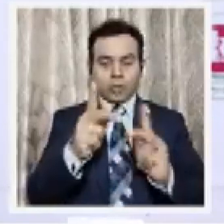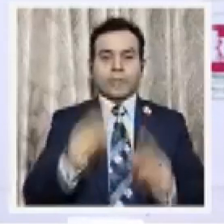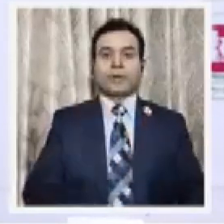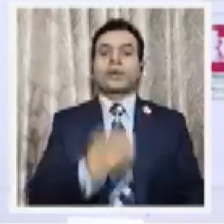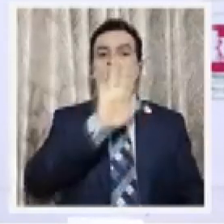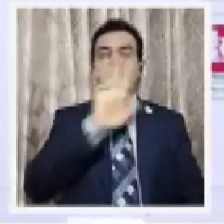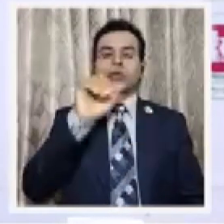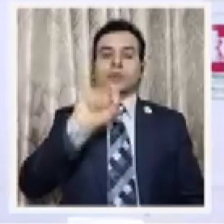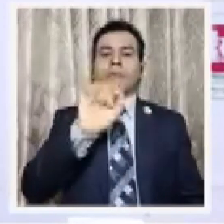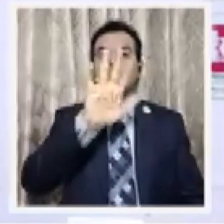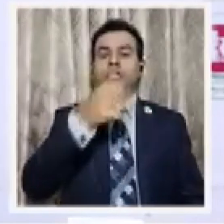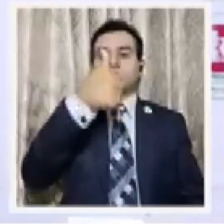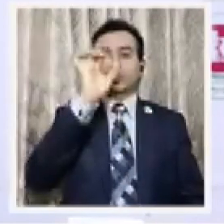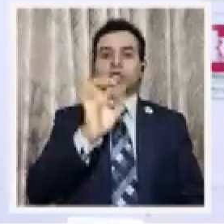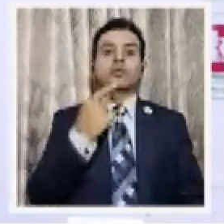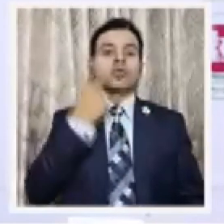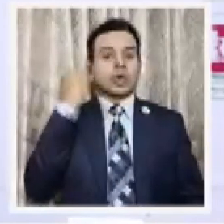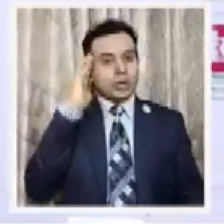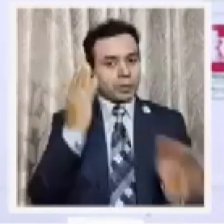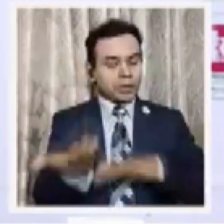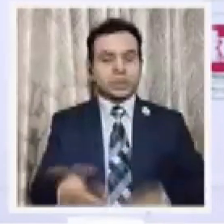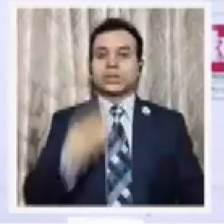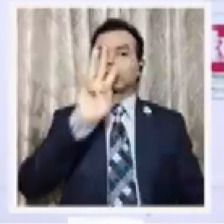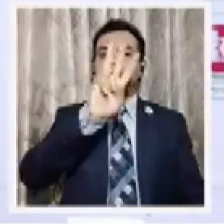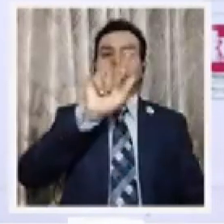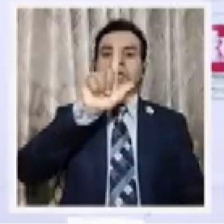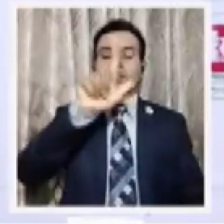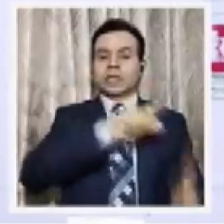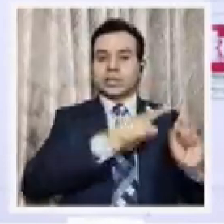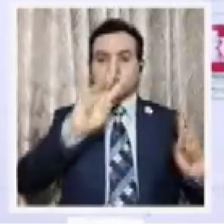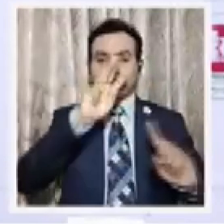125,683 জন। শনাক্ত বিবেচনায় সুস্থতার হার 55.56%।